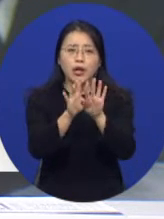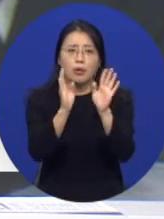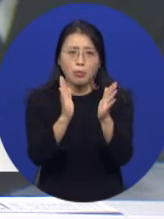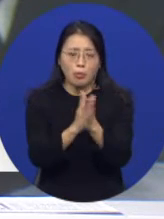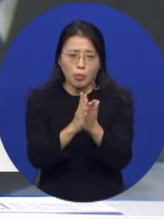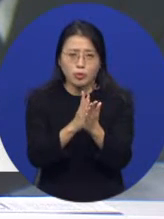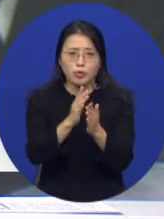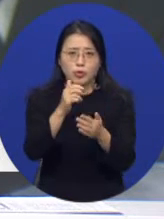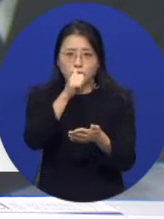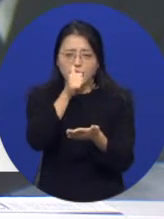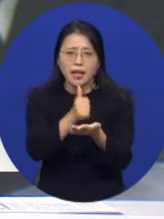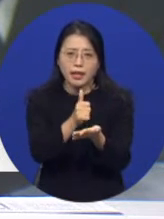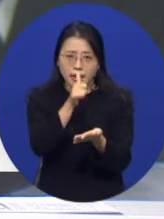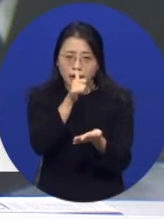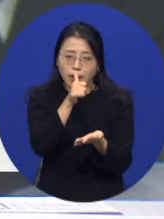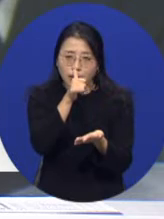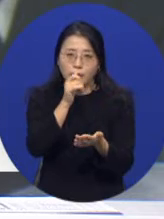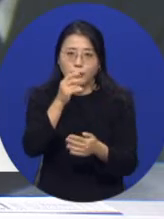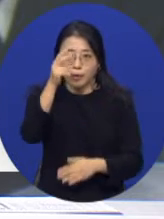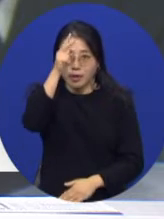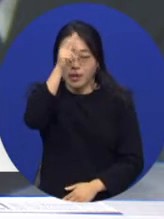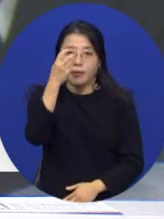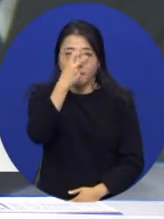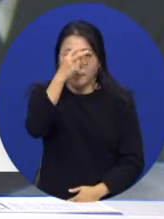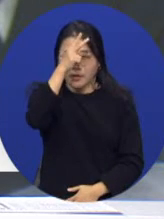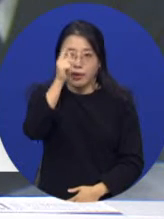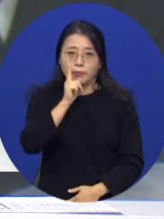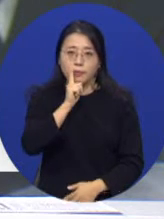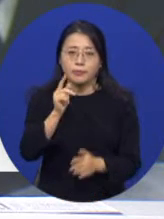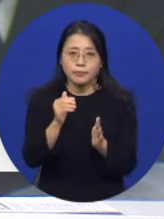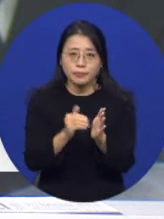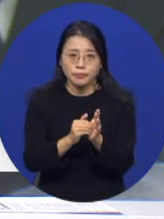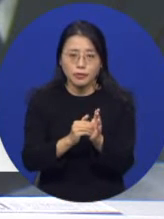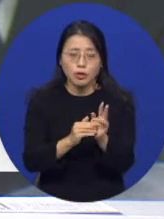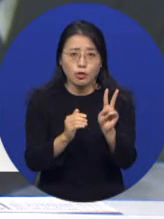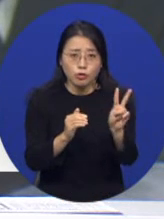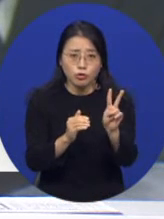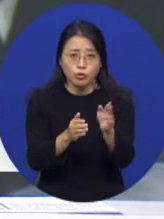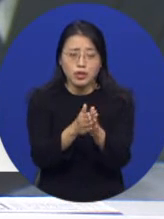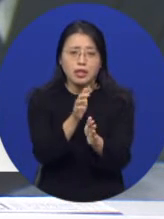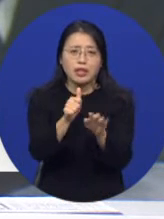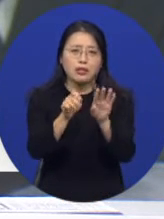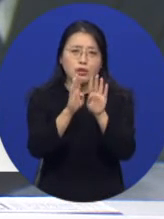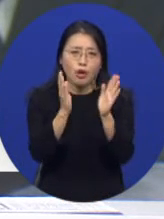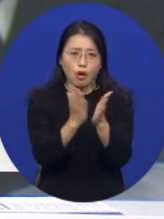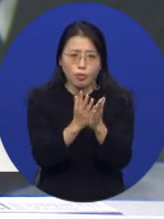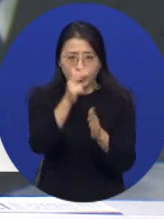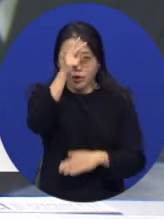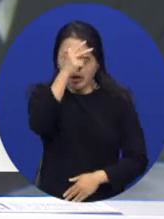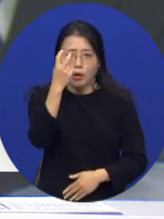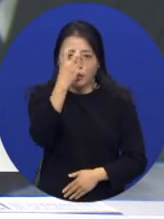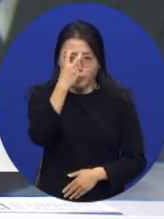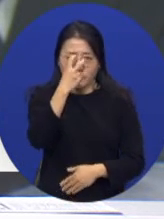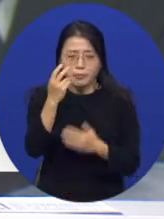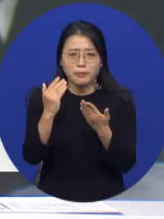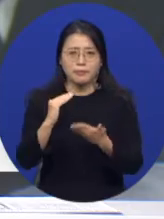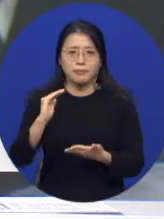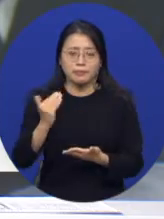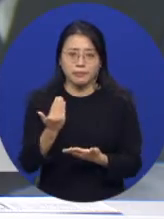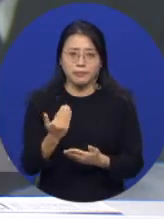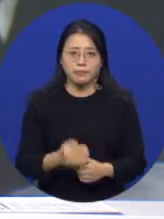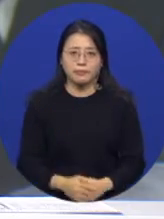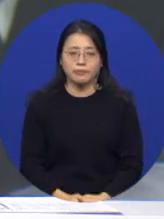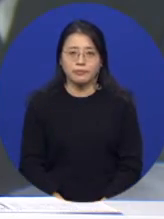기소해야 한다며 검찰에 송치했습니다. 두 행정시장이 한꺼번에 검찰 수사를 받게 되면서 논란이 더 커지게